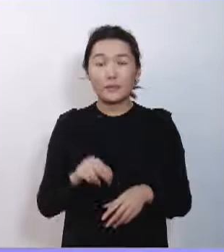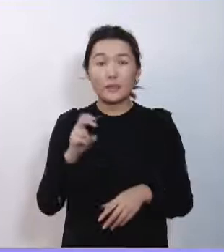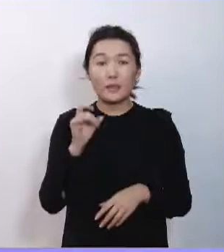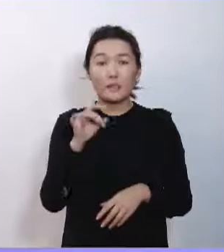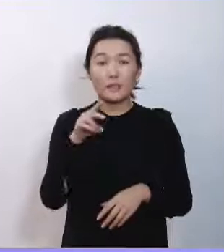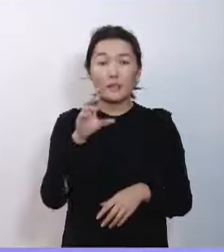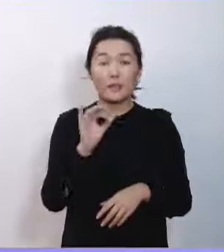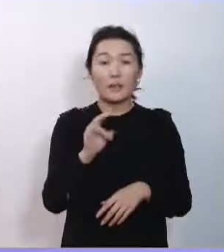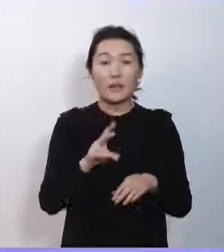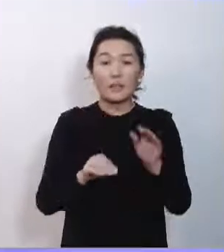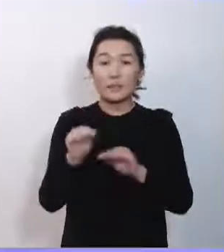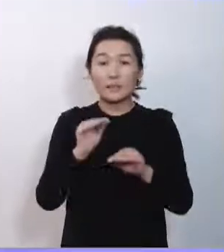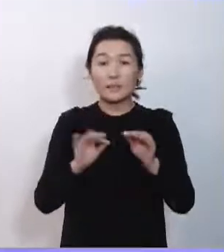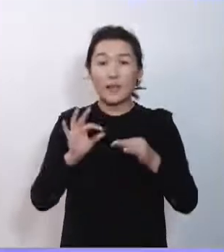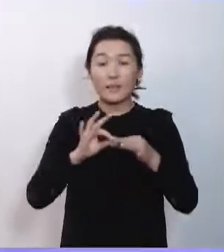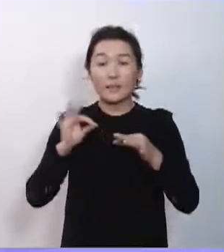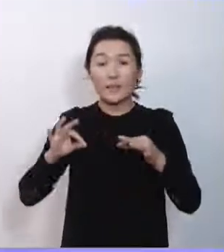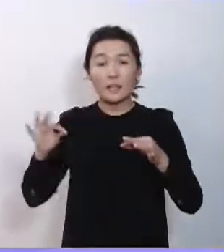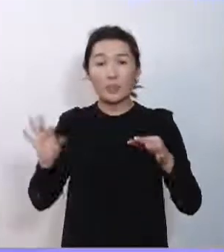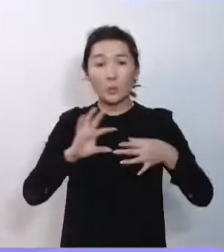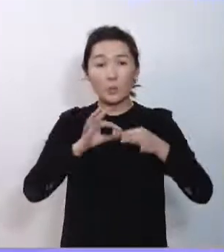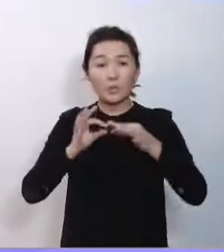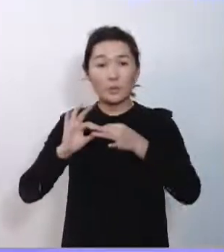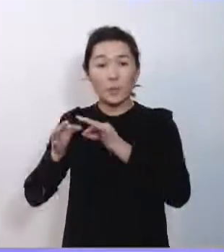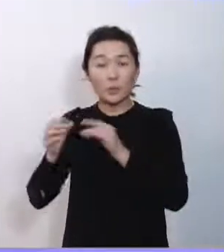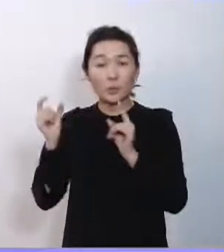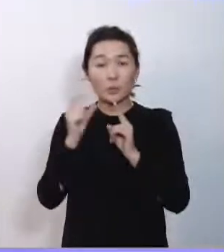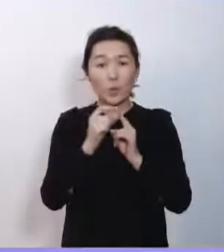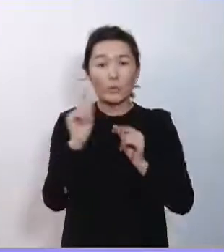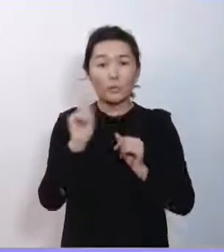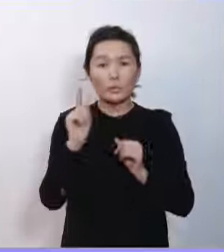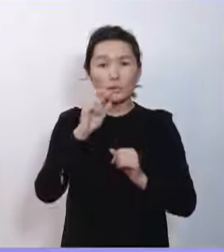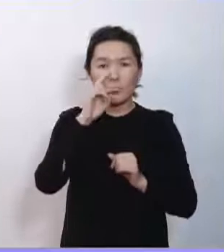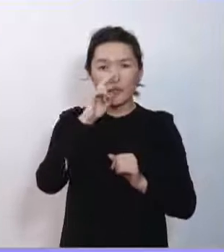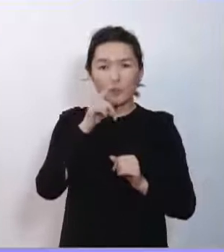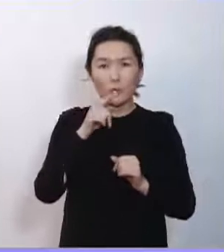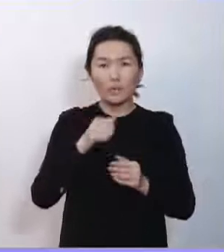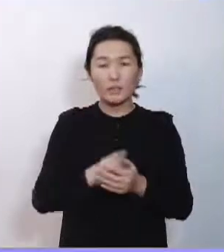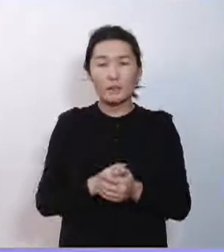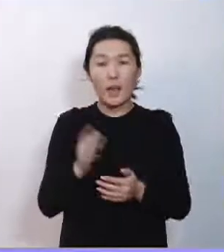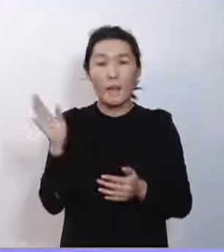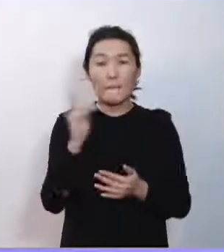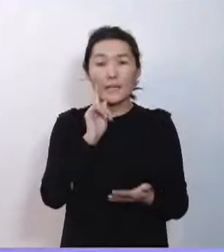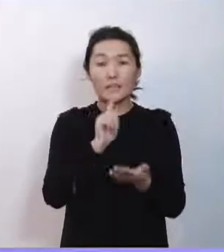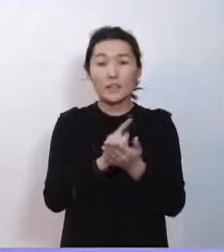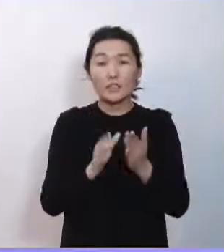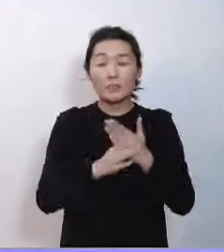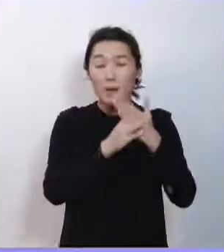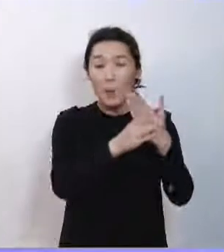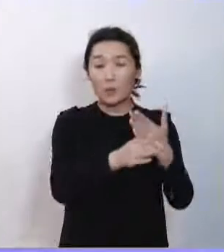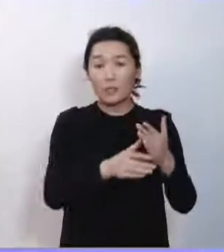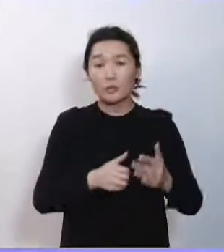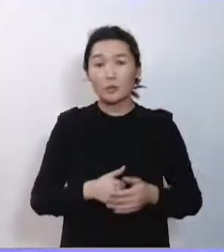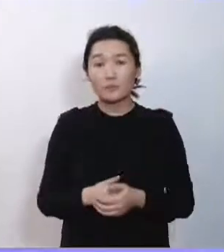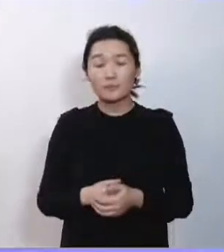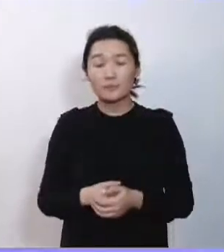Карлсон составил логическую цепочку слов и что-то перепутал. Мы должны помочь ему.